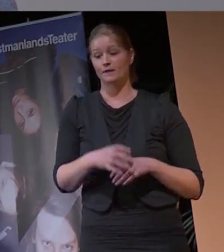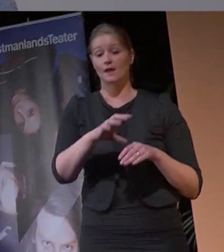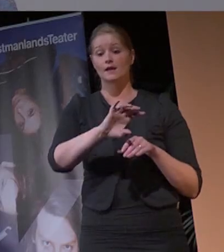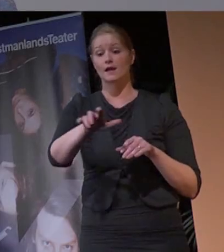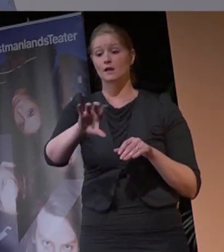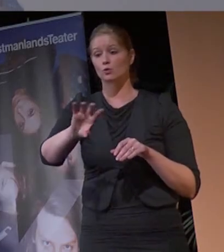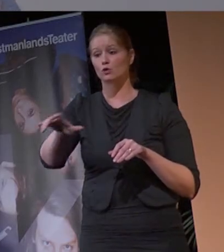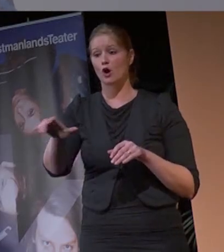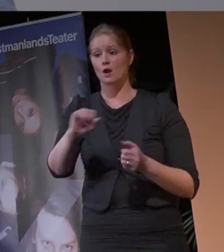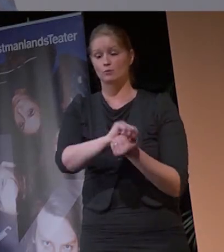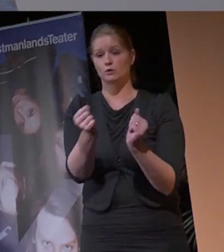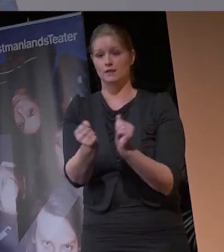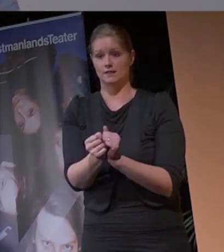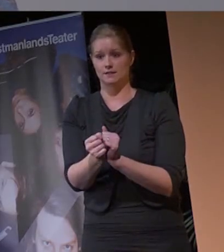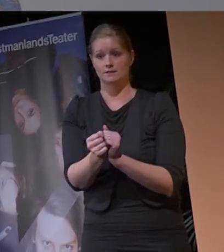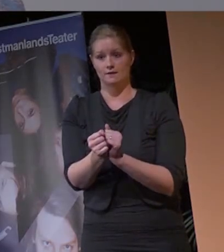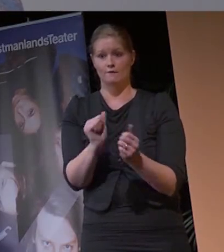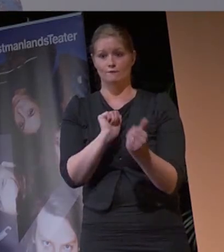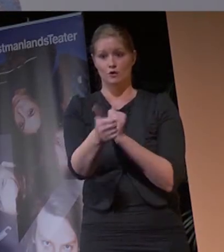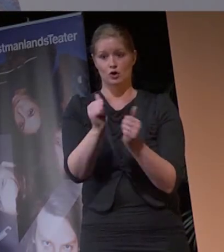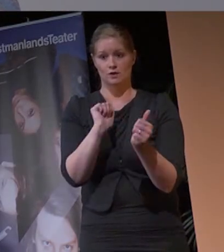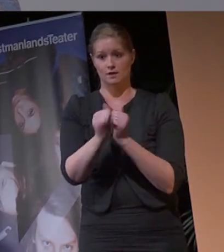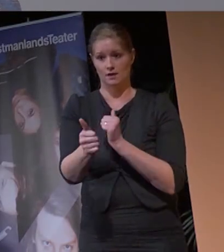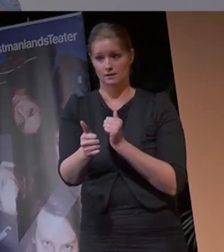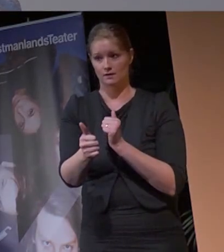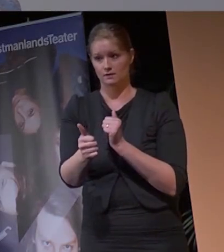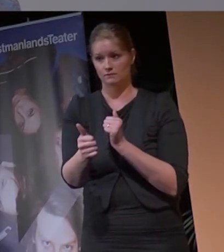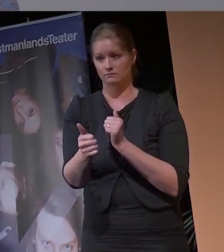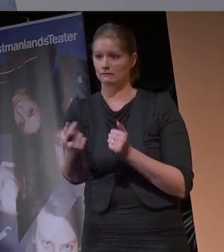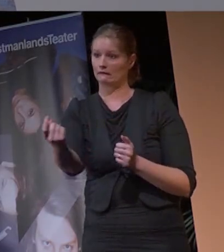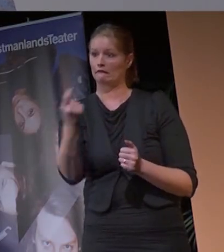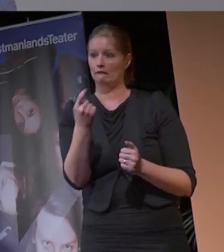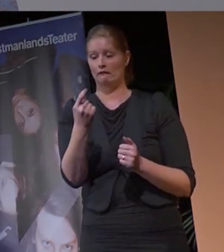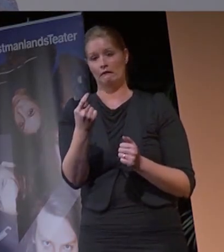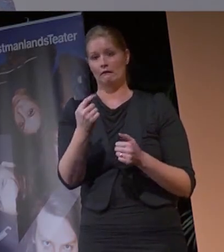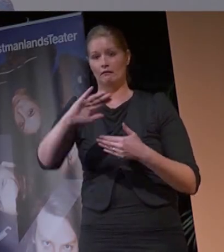politiska företrädarna gav tillbaka till mig, det var också väldigt tydligt.